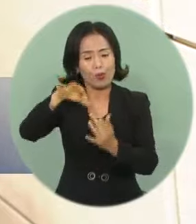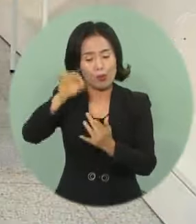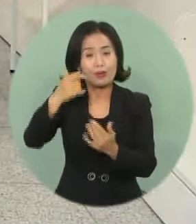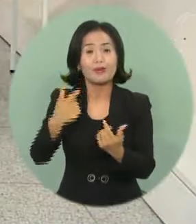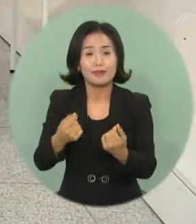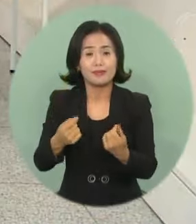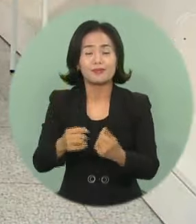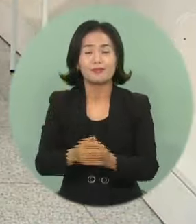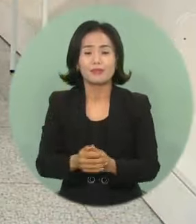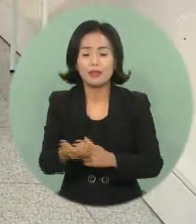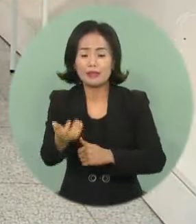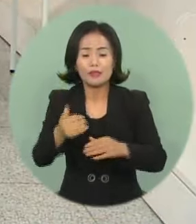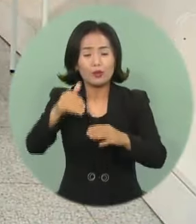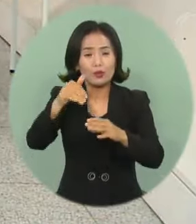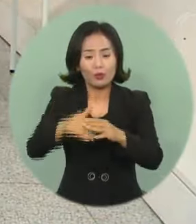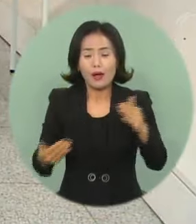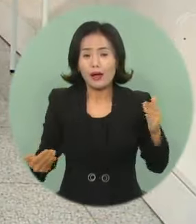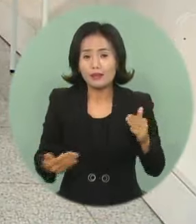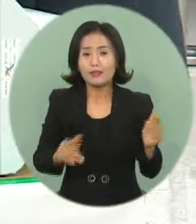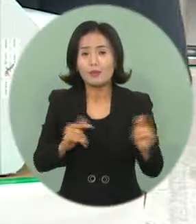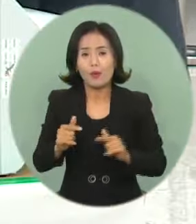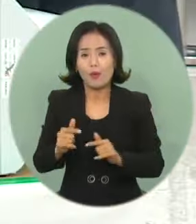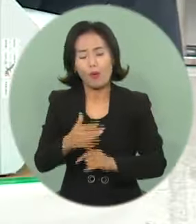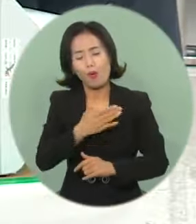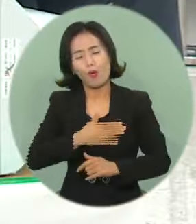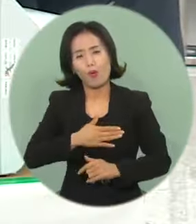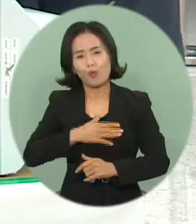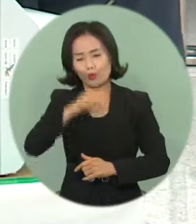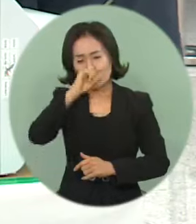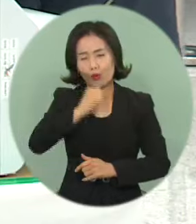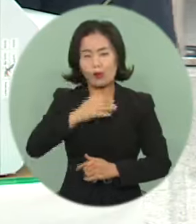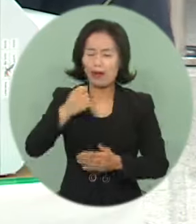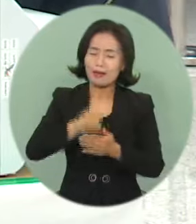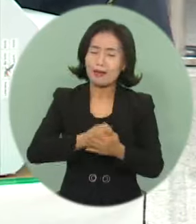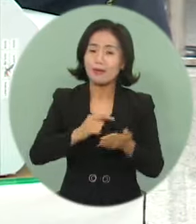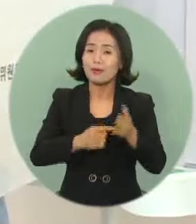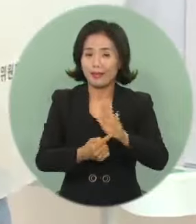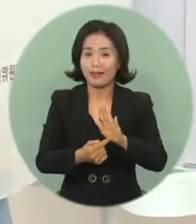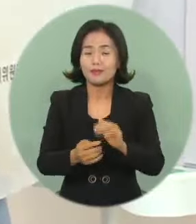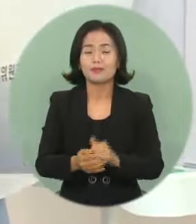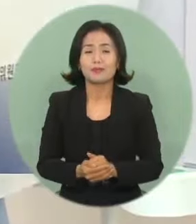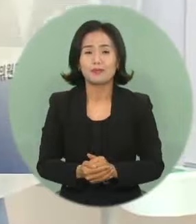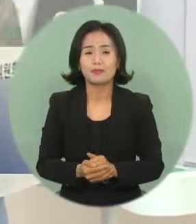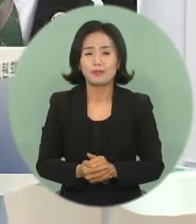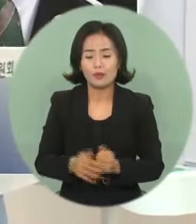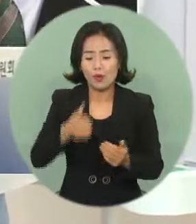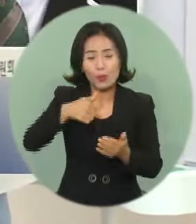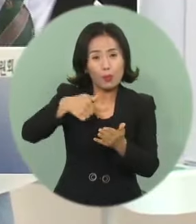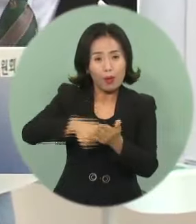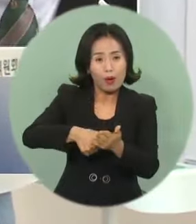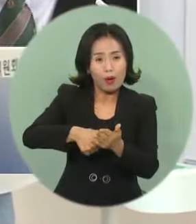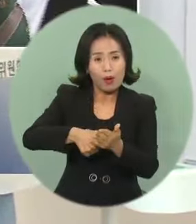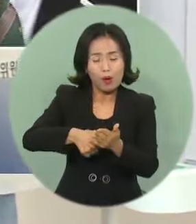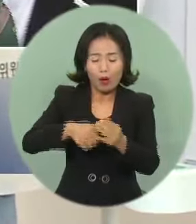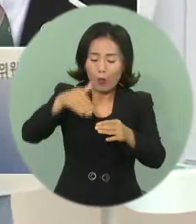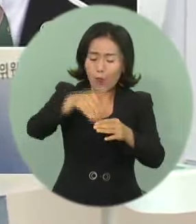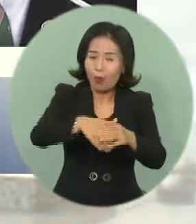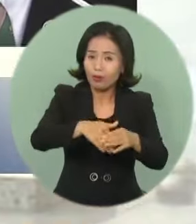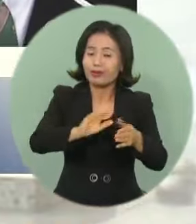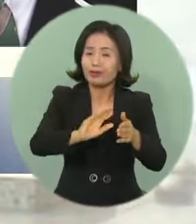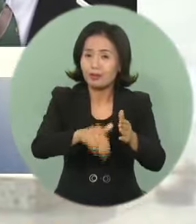같아요. 사전 투표를 한 학생들은 뿌듯함과 아쉬운 마음을 드러냈습니다. 도장을 찍고 투표함에 넣었을